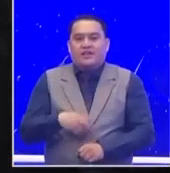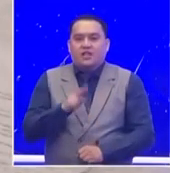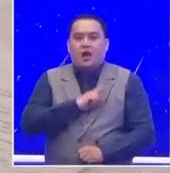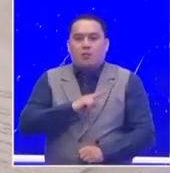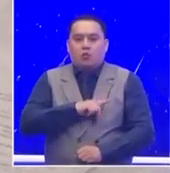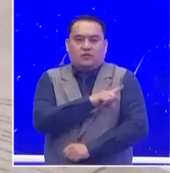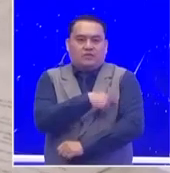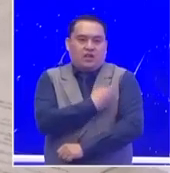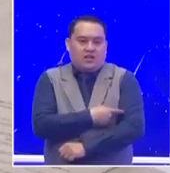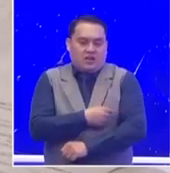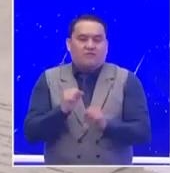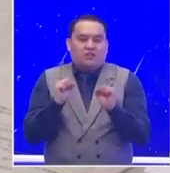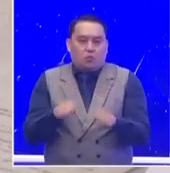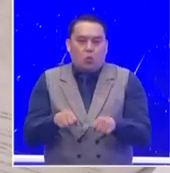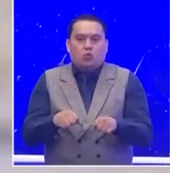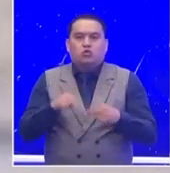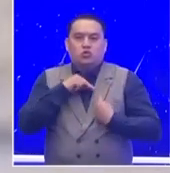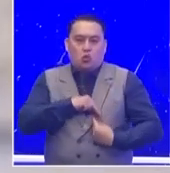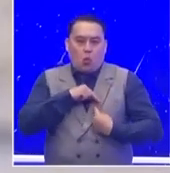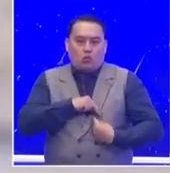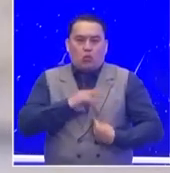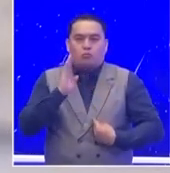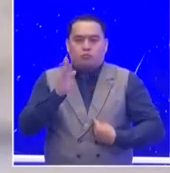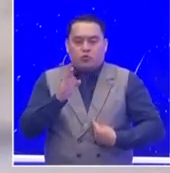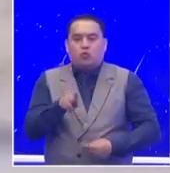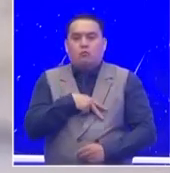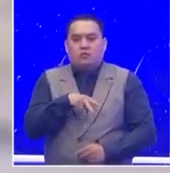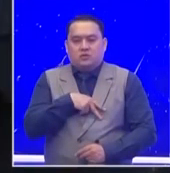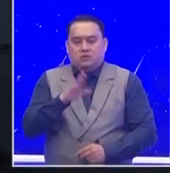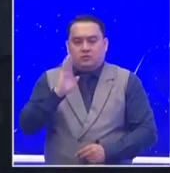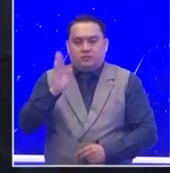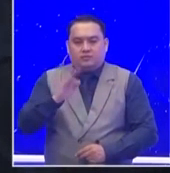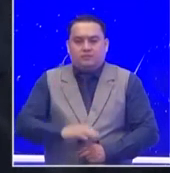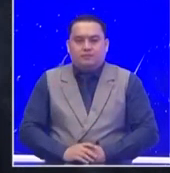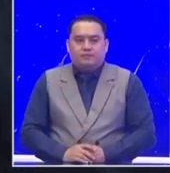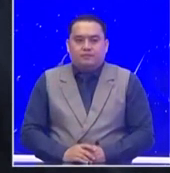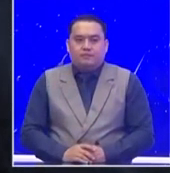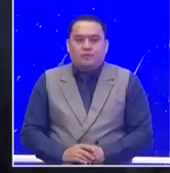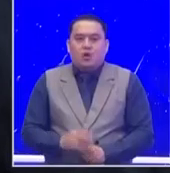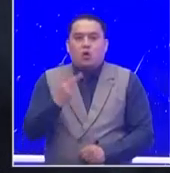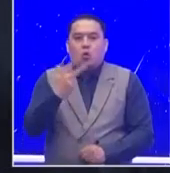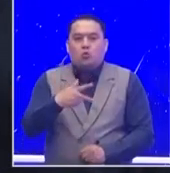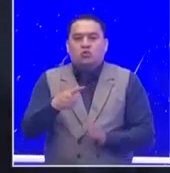работники здравоохранения. За неустанный труд они непременно будут поощрены.